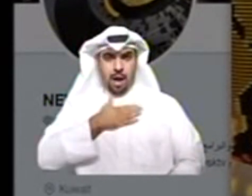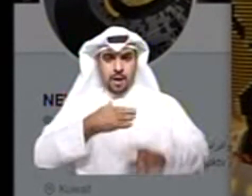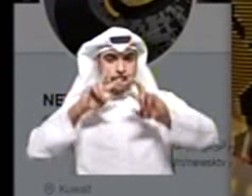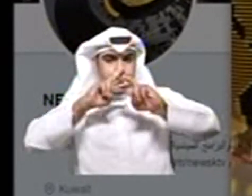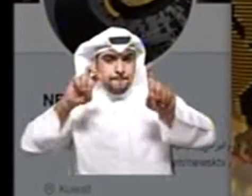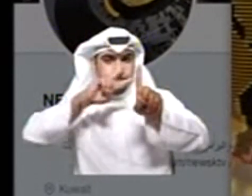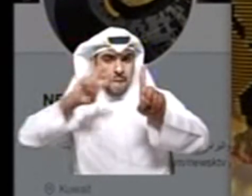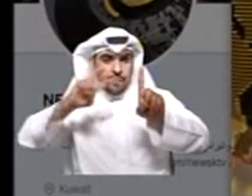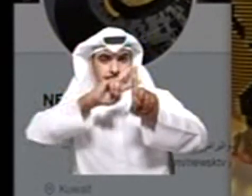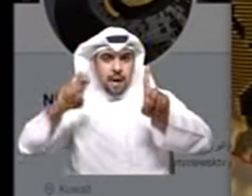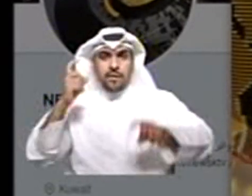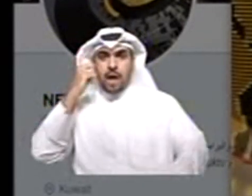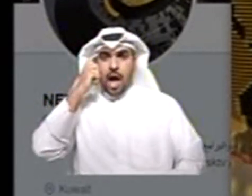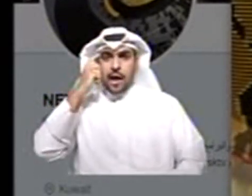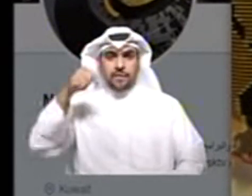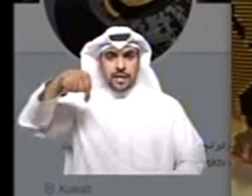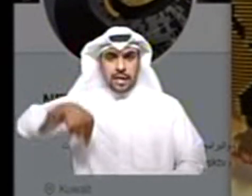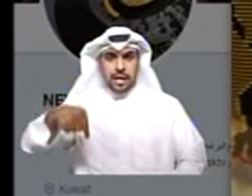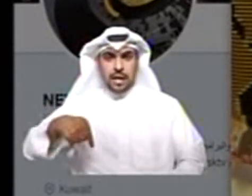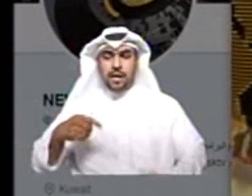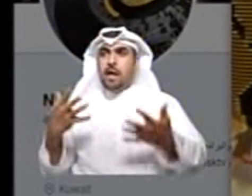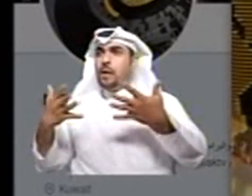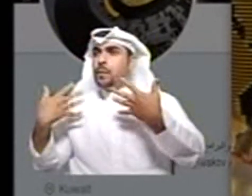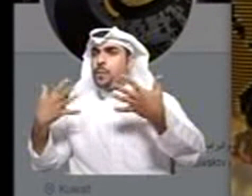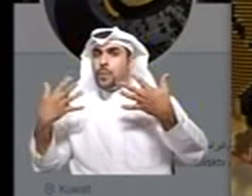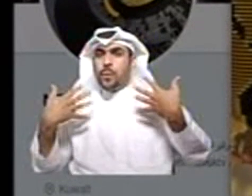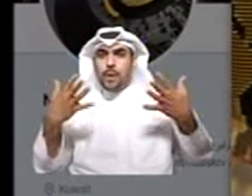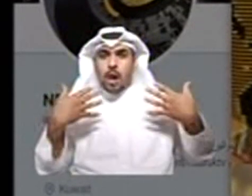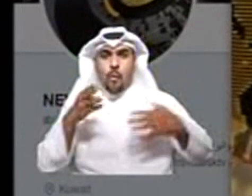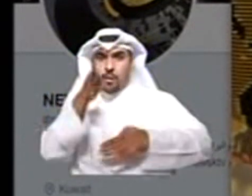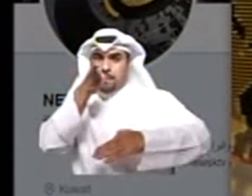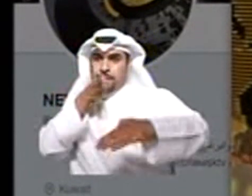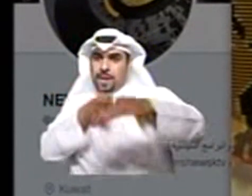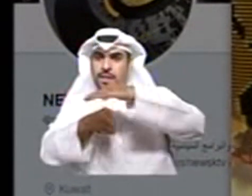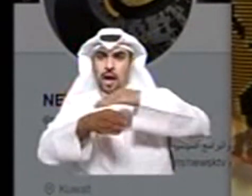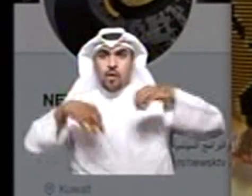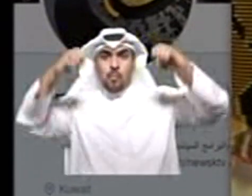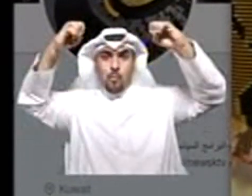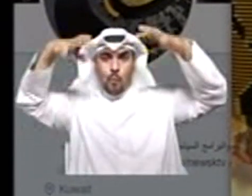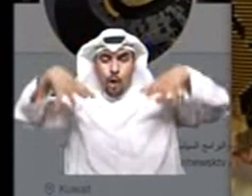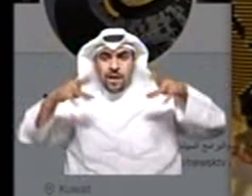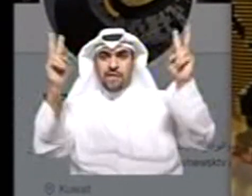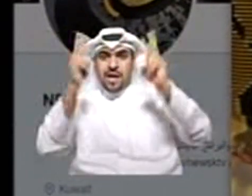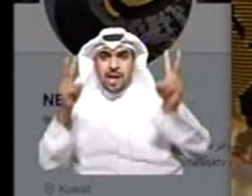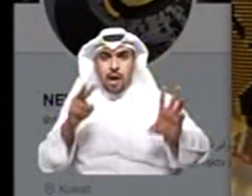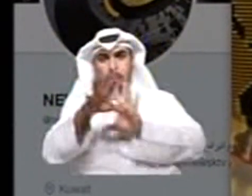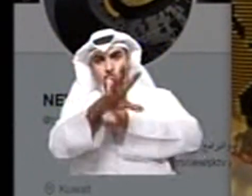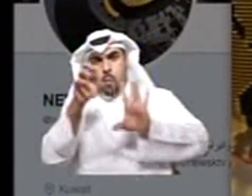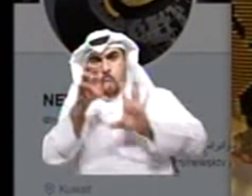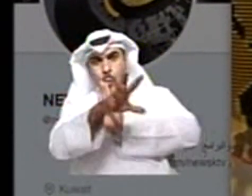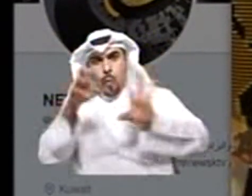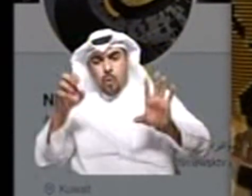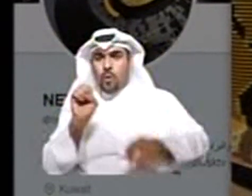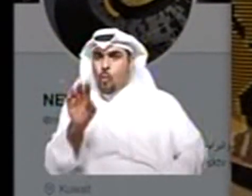توزيع الهواء المختلفة على الراحة الحرارية لرواد المبنى وخفض استهلاك الطاقة الكهربائية. يمكن